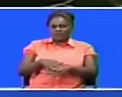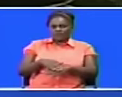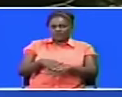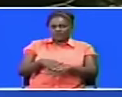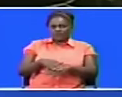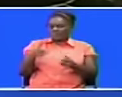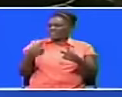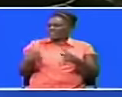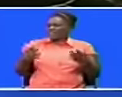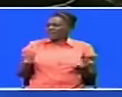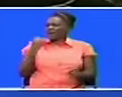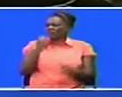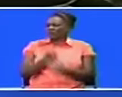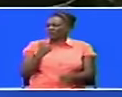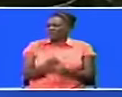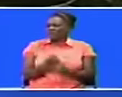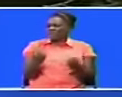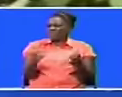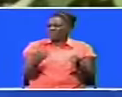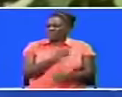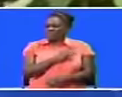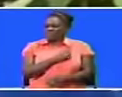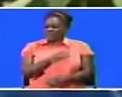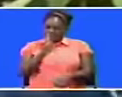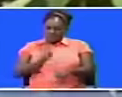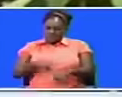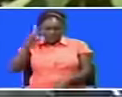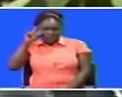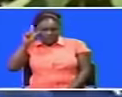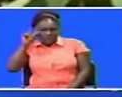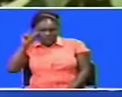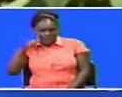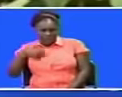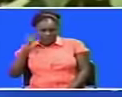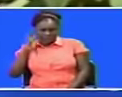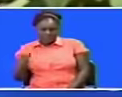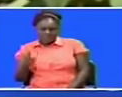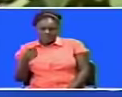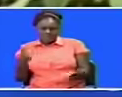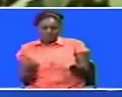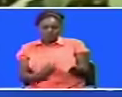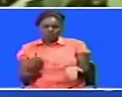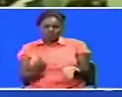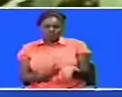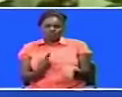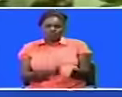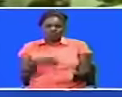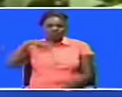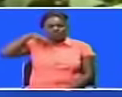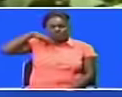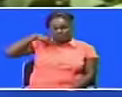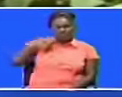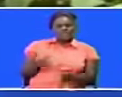Na alianzaje kazi hii isiyofanywa na wengi? When I was in Mombasa, I used to see the white men with dogs, so I